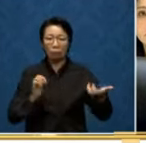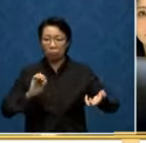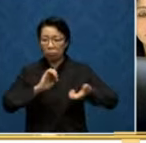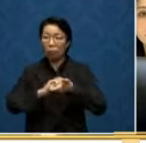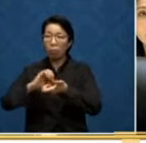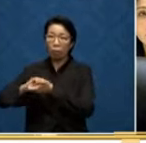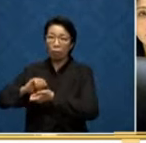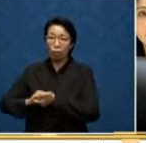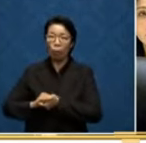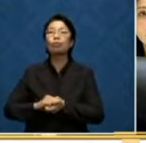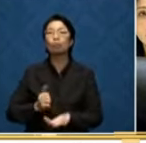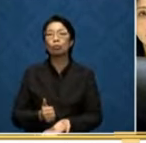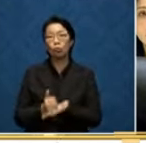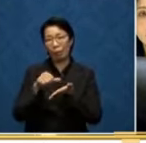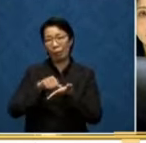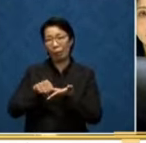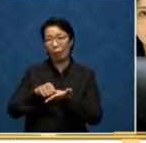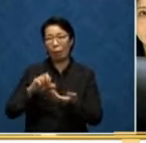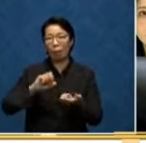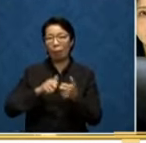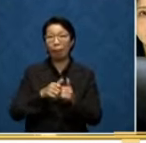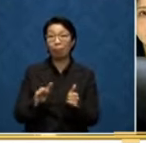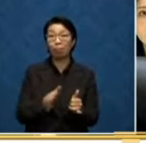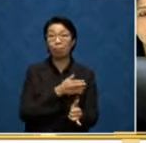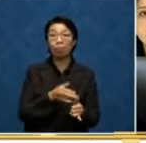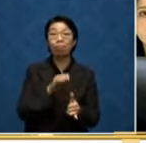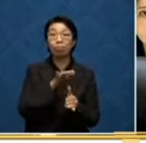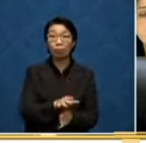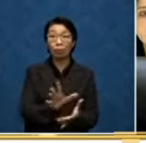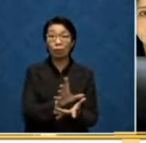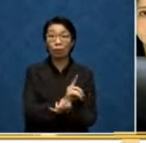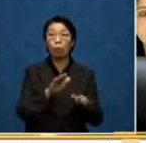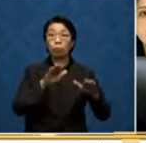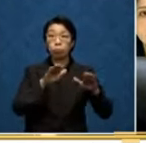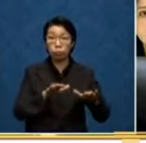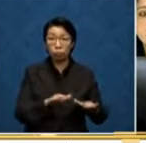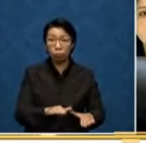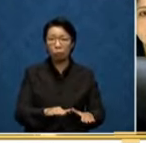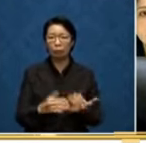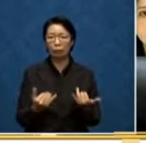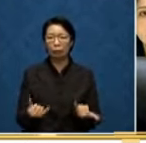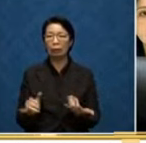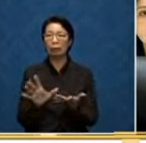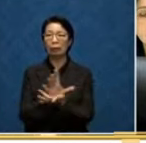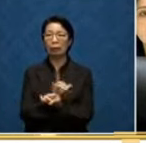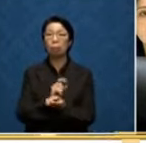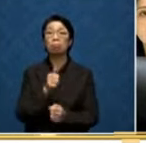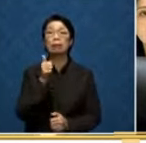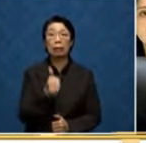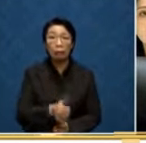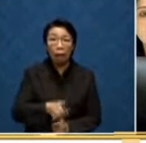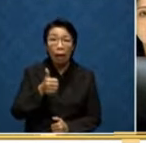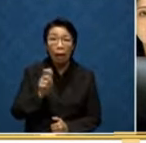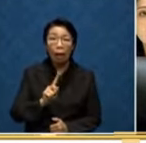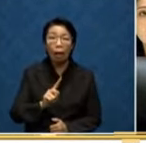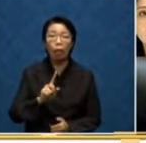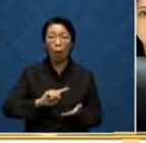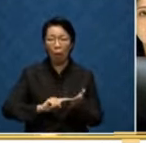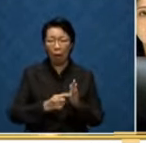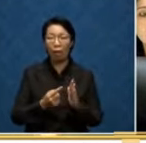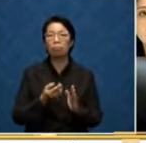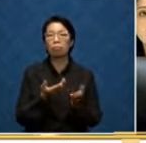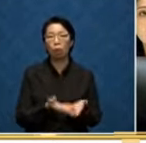จะแก้ไขปัญหาความรุนแรงในสังคมของเราเพราะสังคมจะดีได้ต้องเริ่มจากครอบ